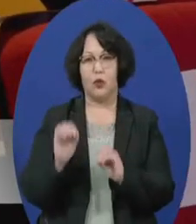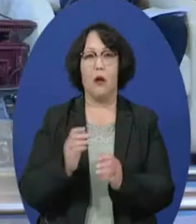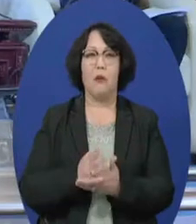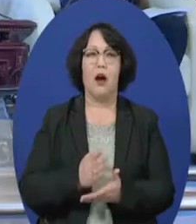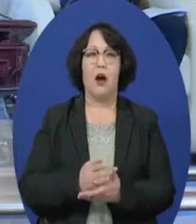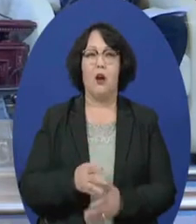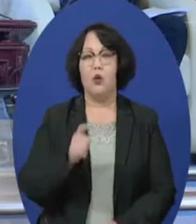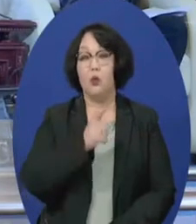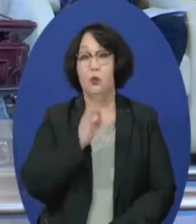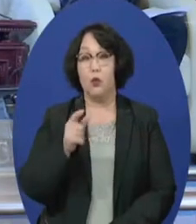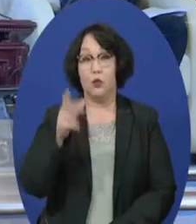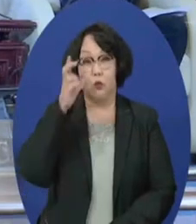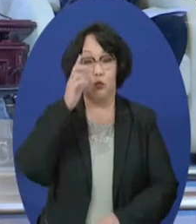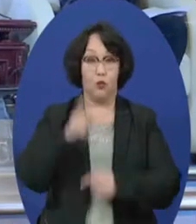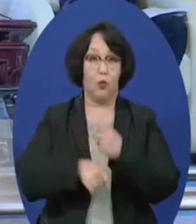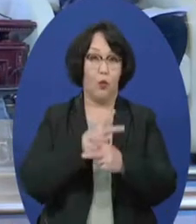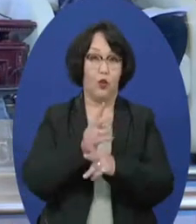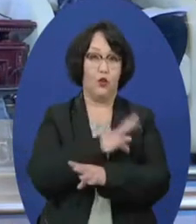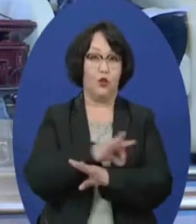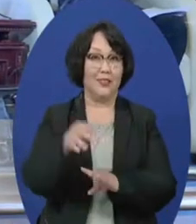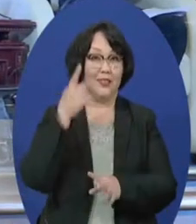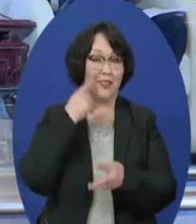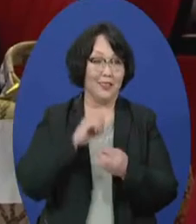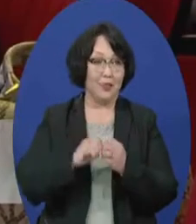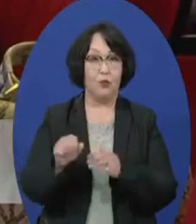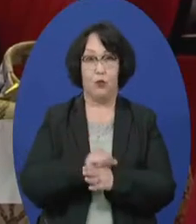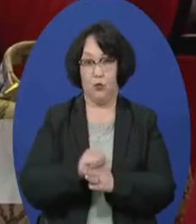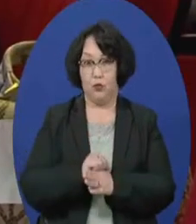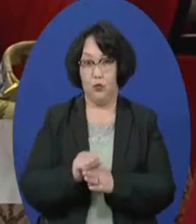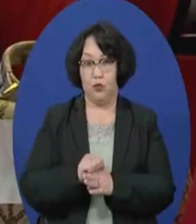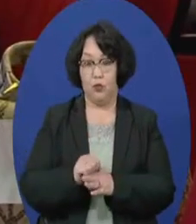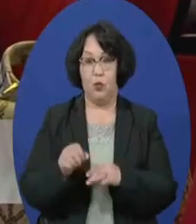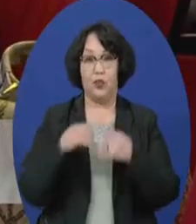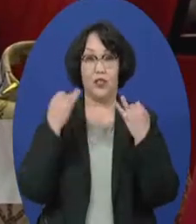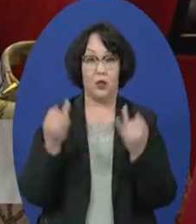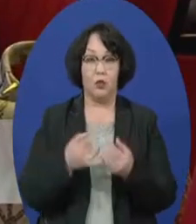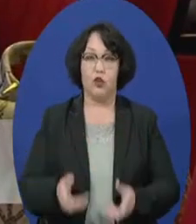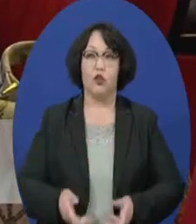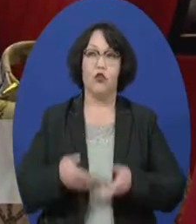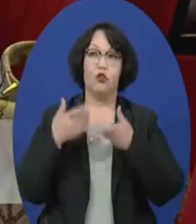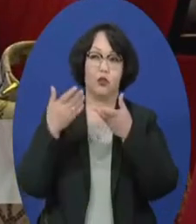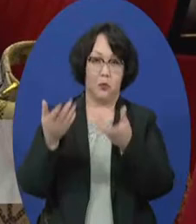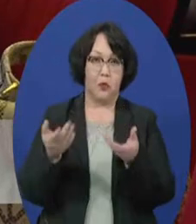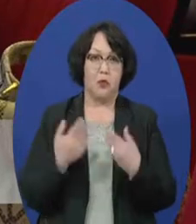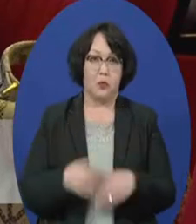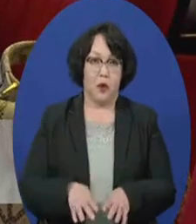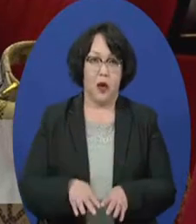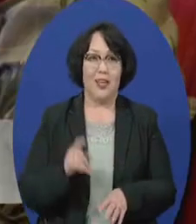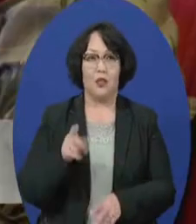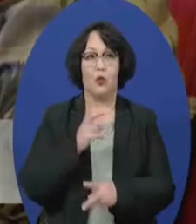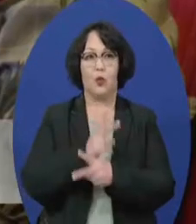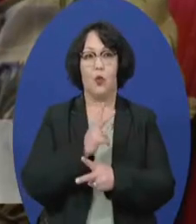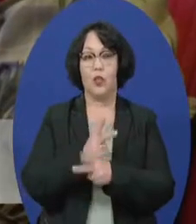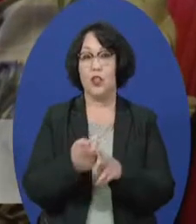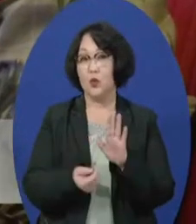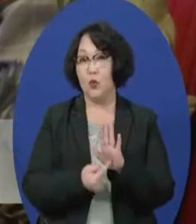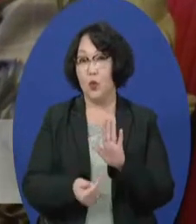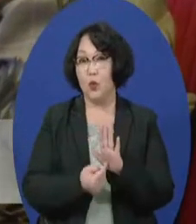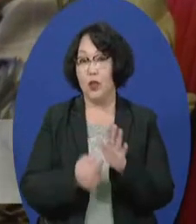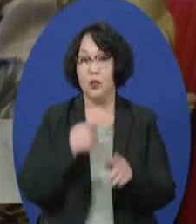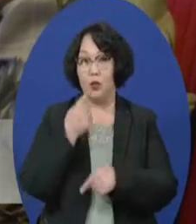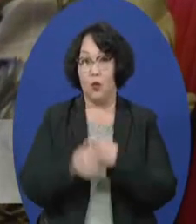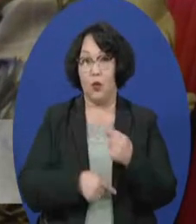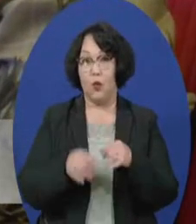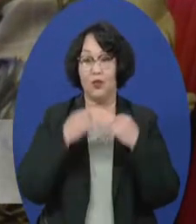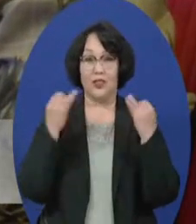хувьд хүмүүнлэг боловсролын тухай хуулийн төслийг санаачлан боловсруулж улсын хурлд өргөн мэдүүлээд байгаа юм. Тухайн хуулийн үзэл баримтлалын